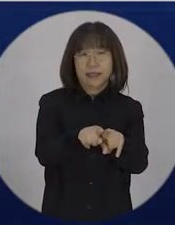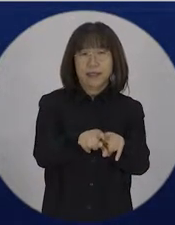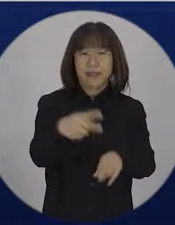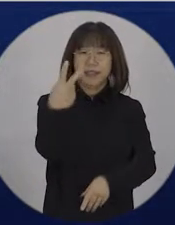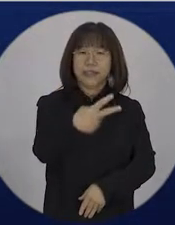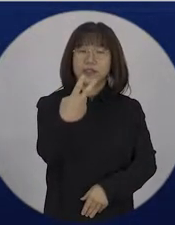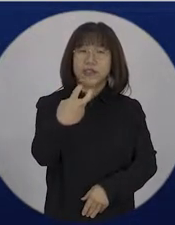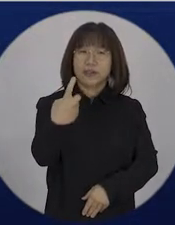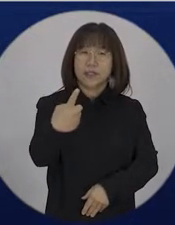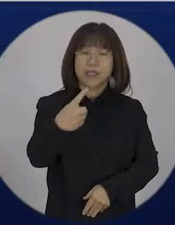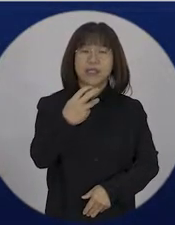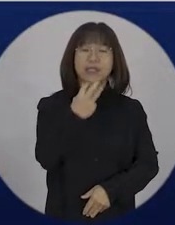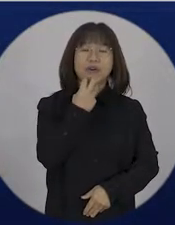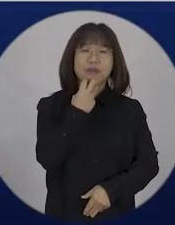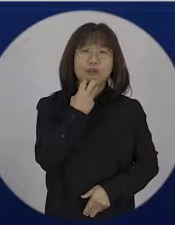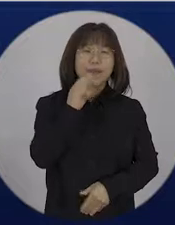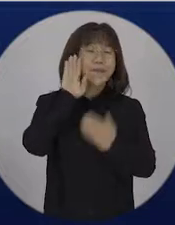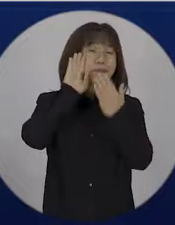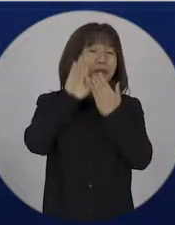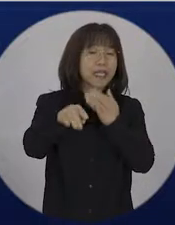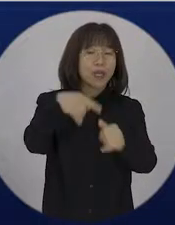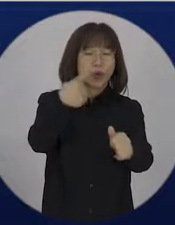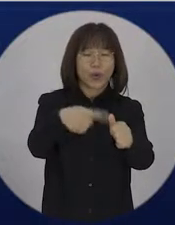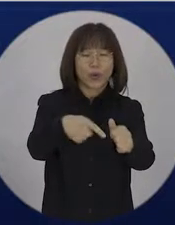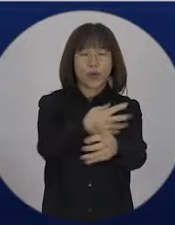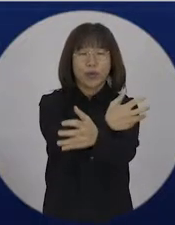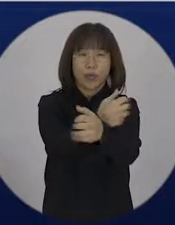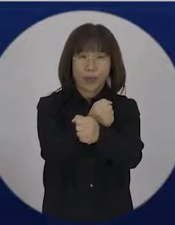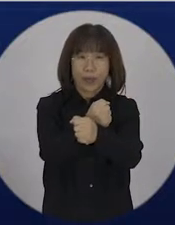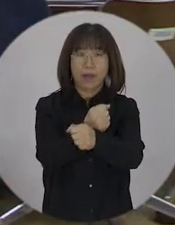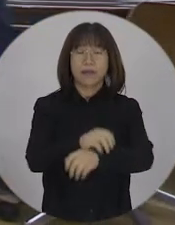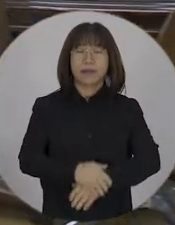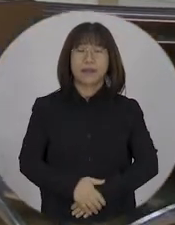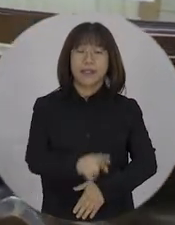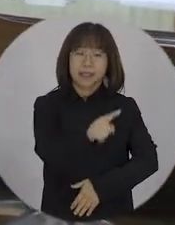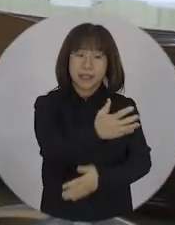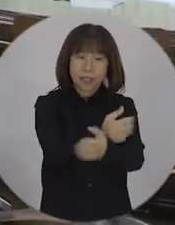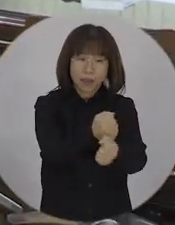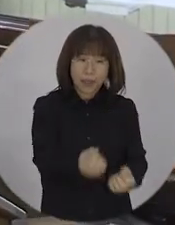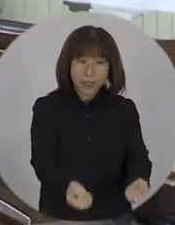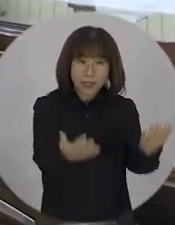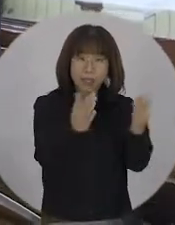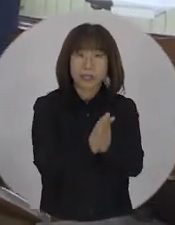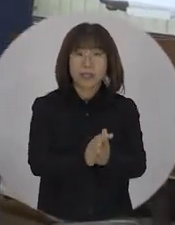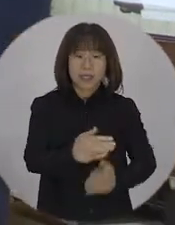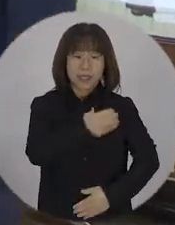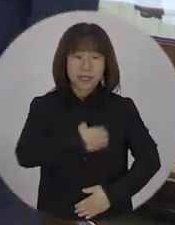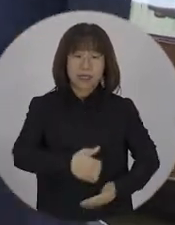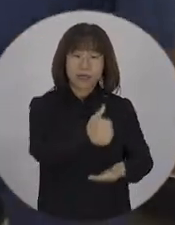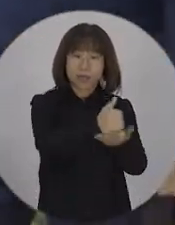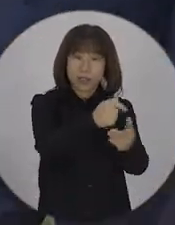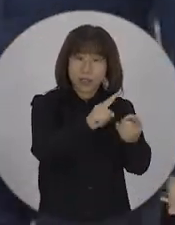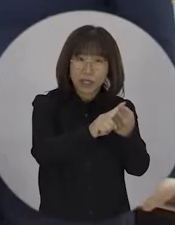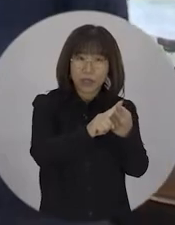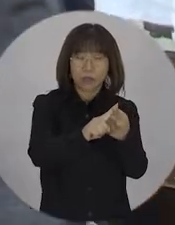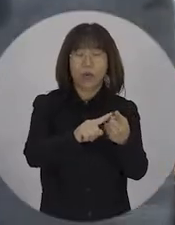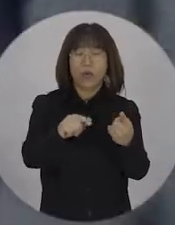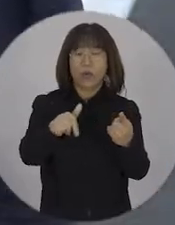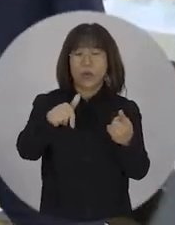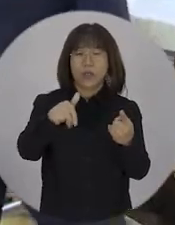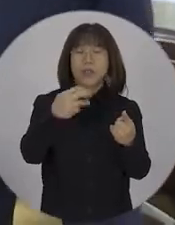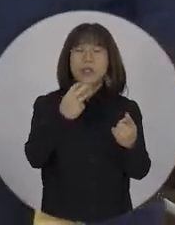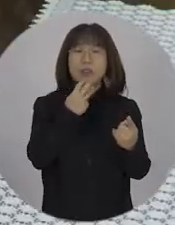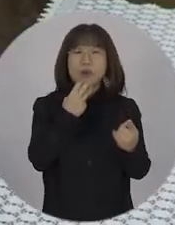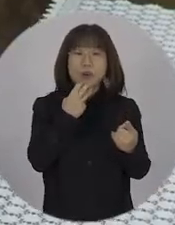2021 설 미래교육 협약을 체결했습니다 이날 협약식에는 노현송 강서구 청장을 비롯해